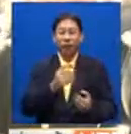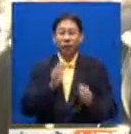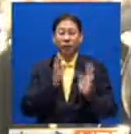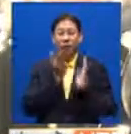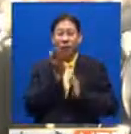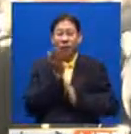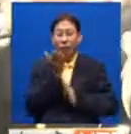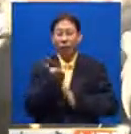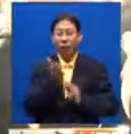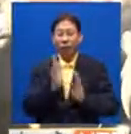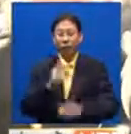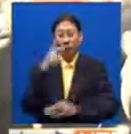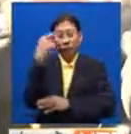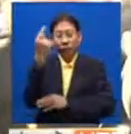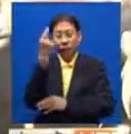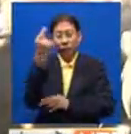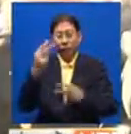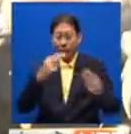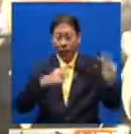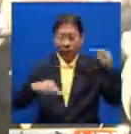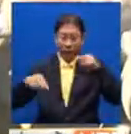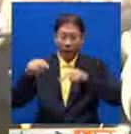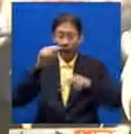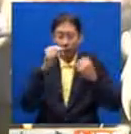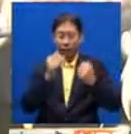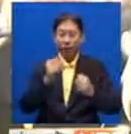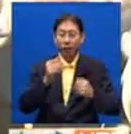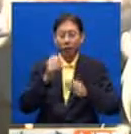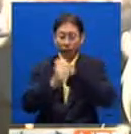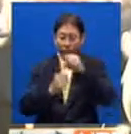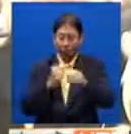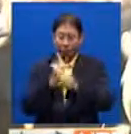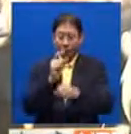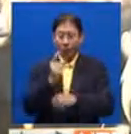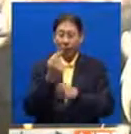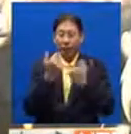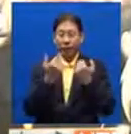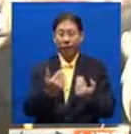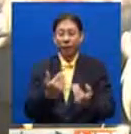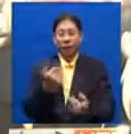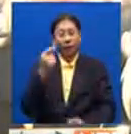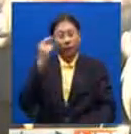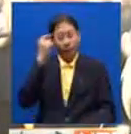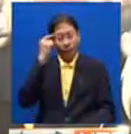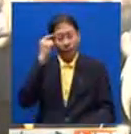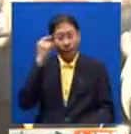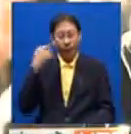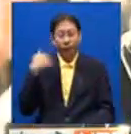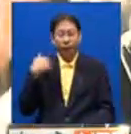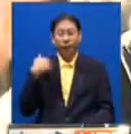และนักท่องเที่ยวมั่นใจในการดูแลความปลอดภัยช่วงเทศกาลปีใหม่ที่จะมาถึงค่ะ